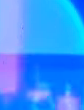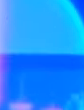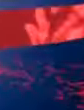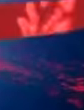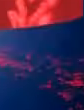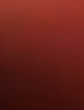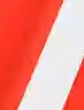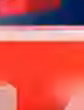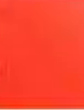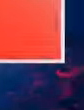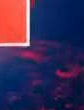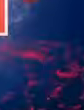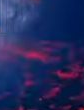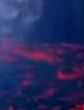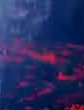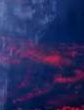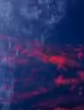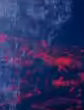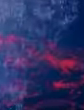болыңыздар.